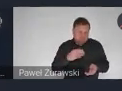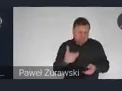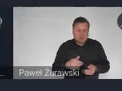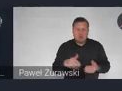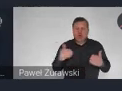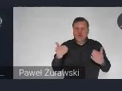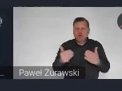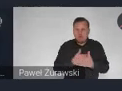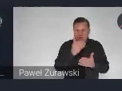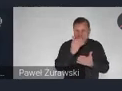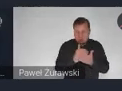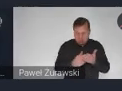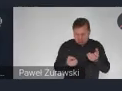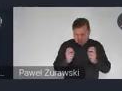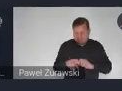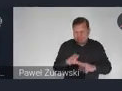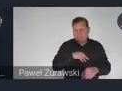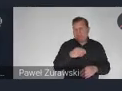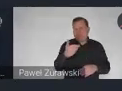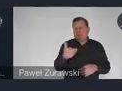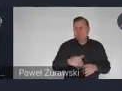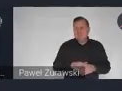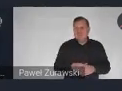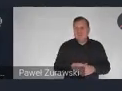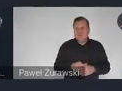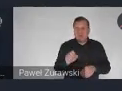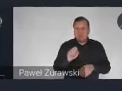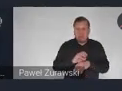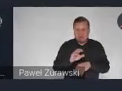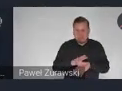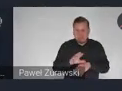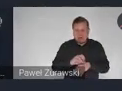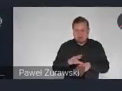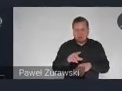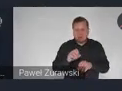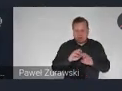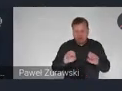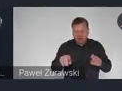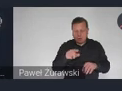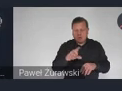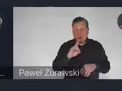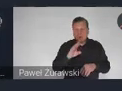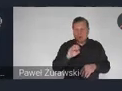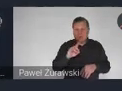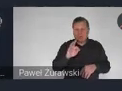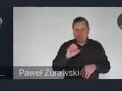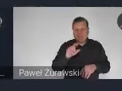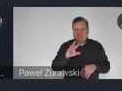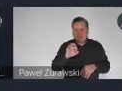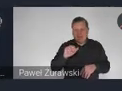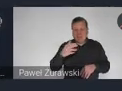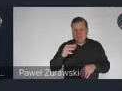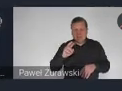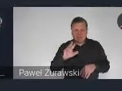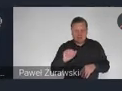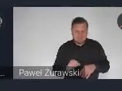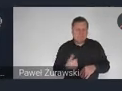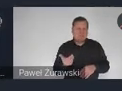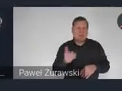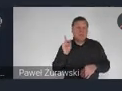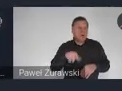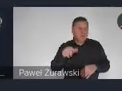programy w myśl właśnie pedagogiki grundijańskiej można zastanowić się w jaki